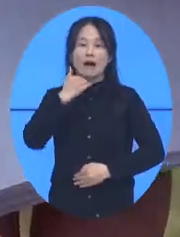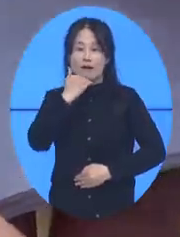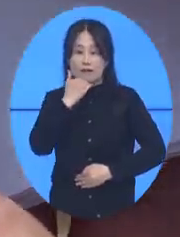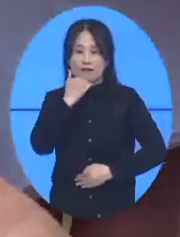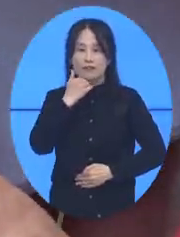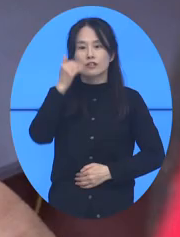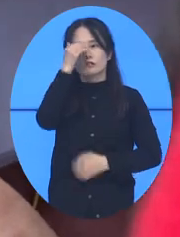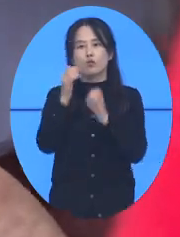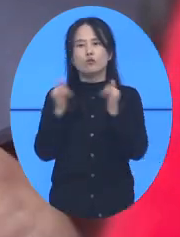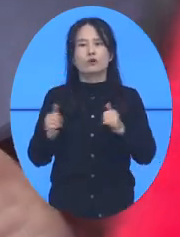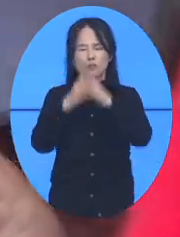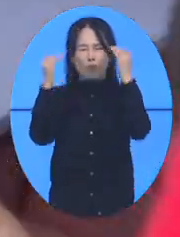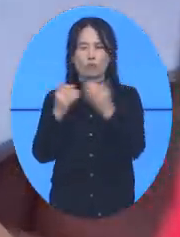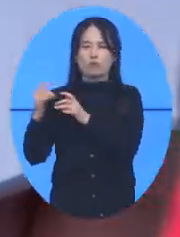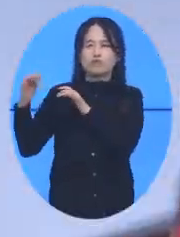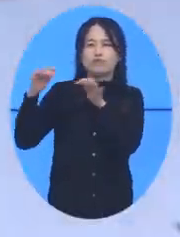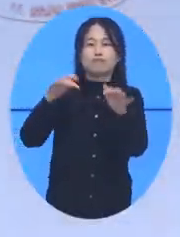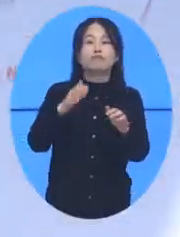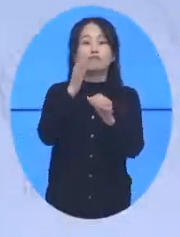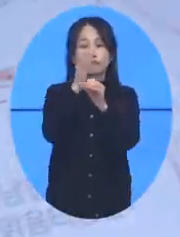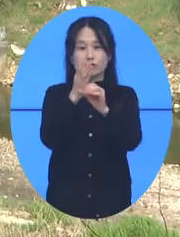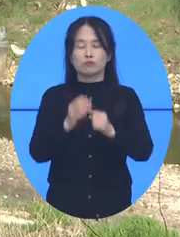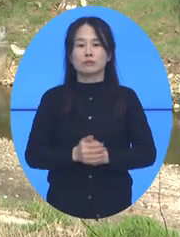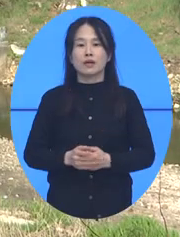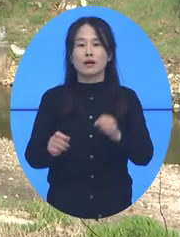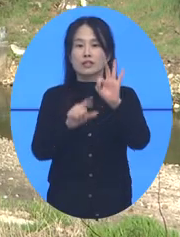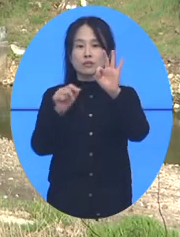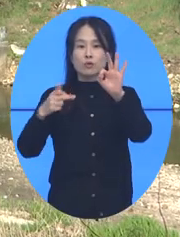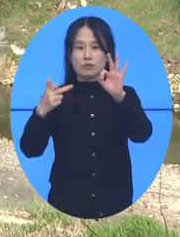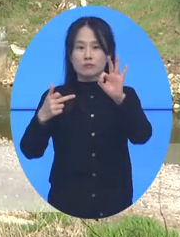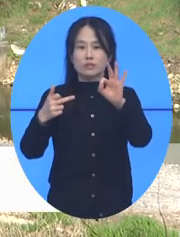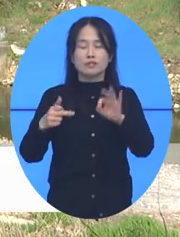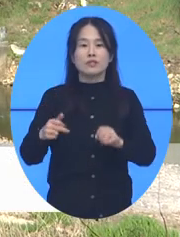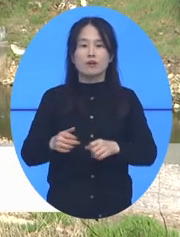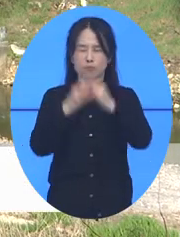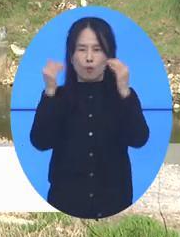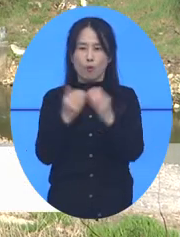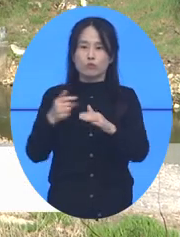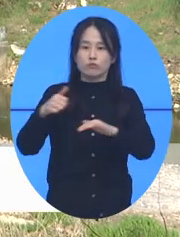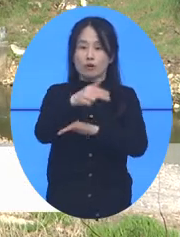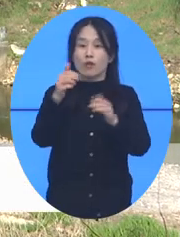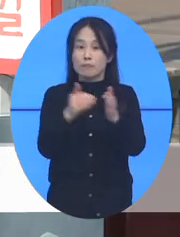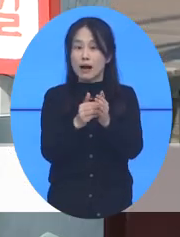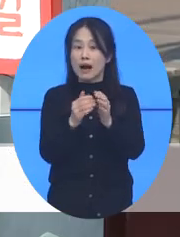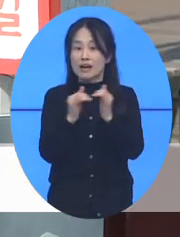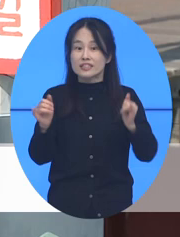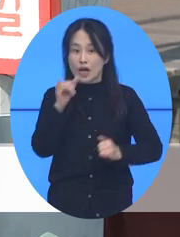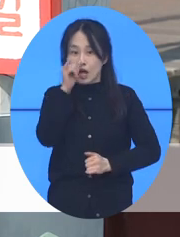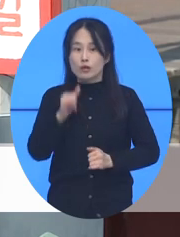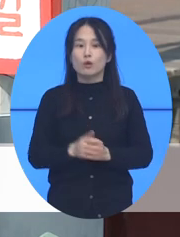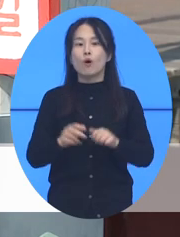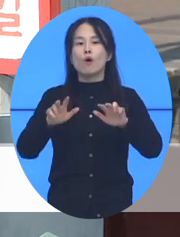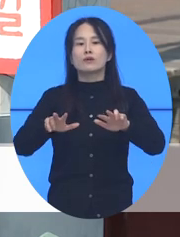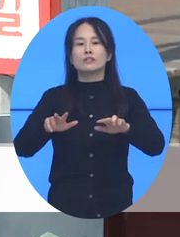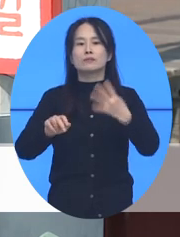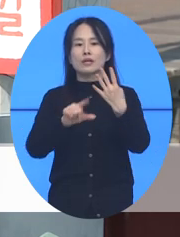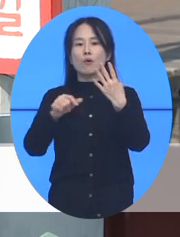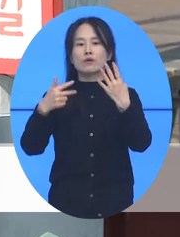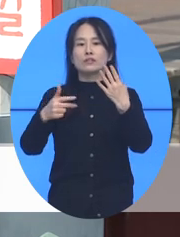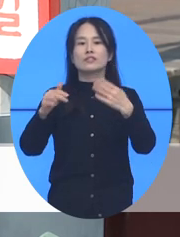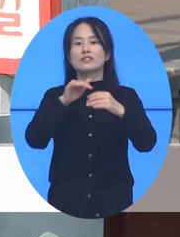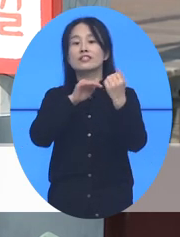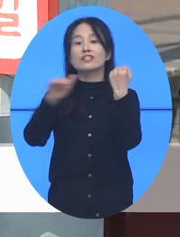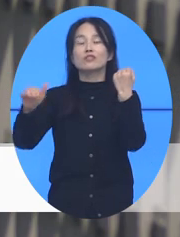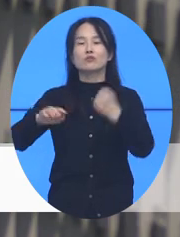탐방객들의 발길이 끊임없이 이어졌습니다 지난해 10월 17일 첫 완주자가 나왔고 4월 7일 기준 400